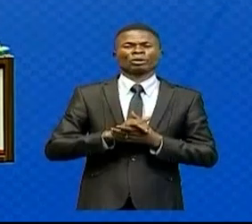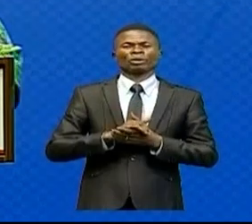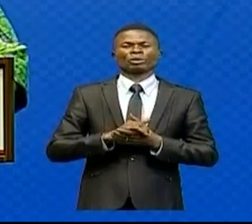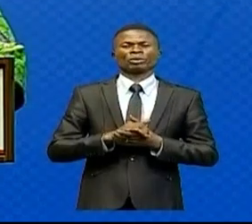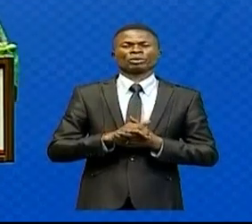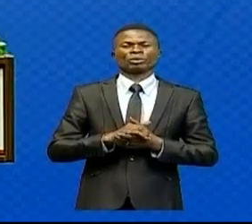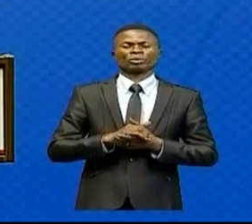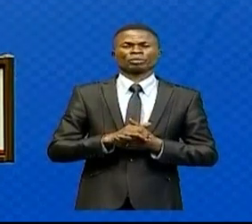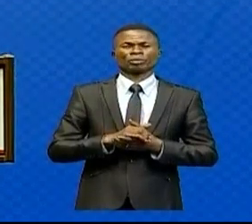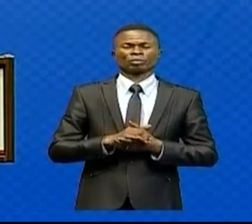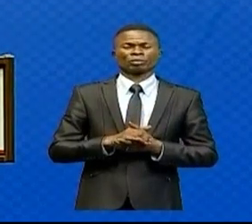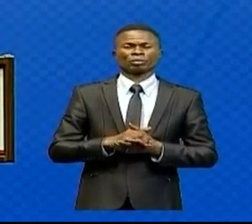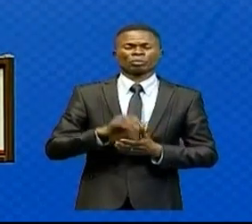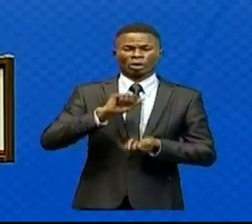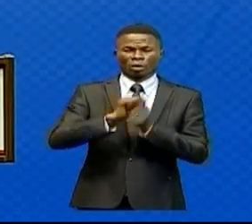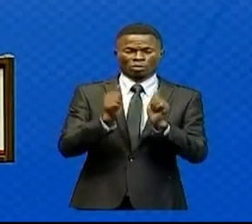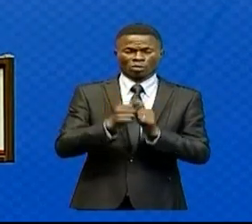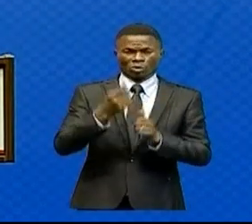2. 1.